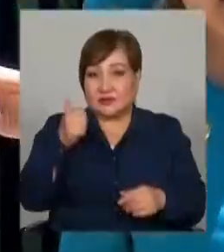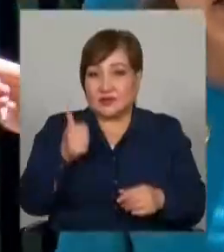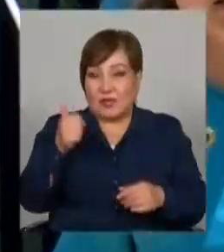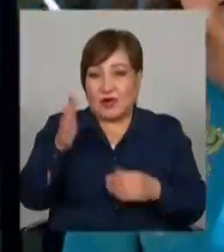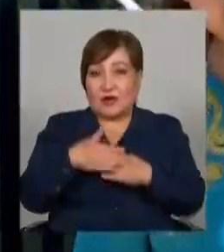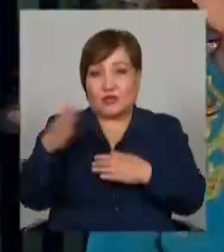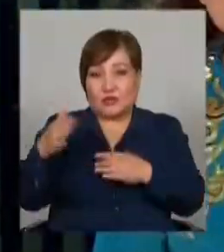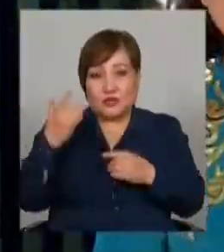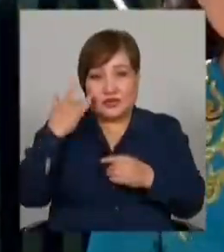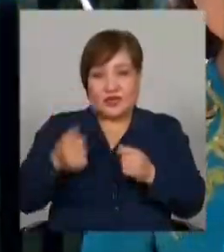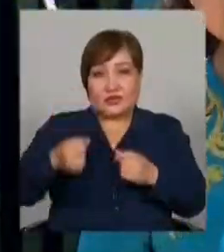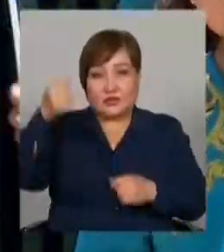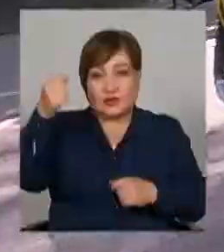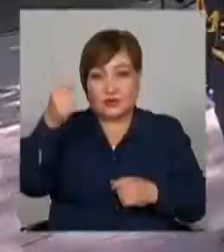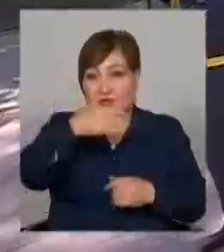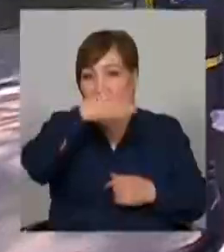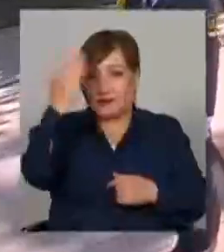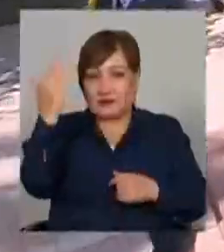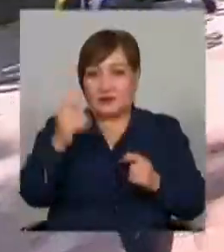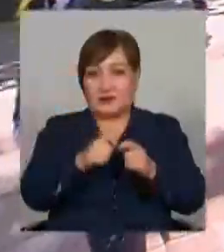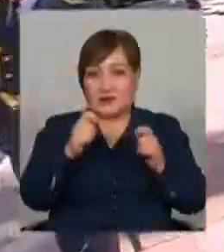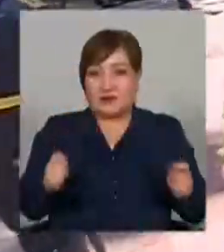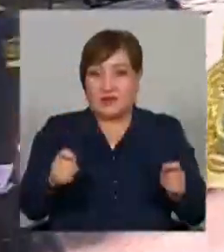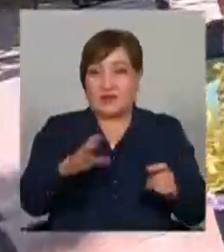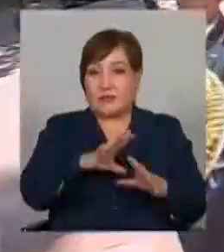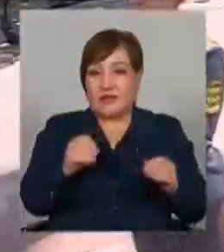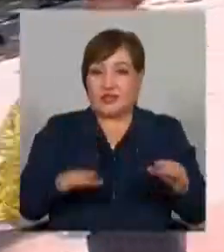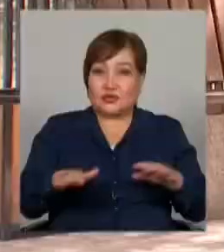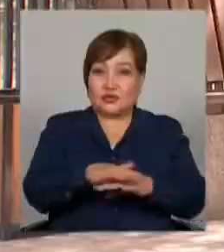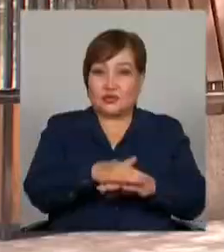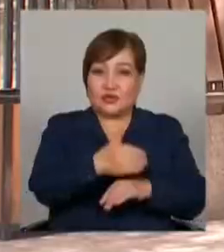ашық аспанда қалықтай берсін. Барша жұрттың тілегі осындай.